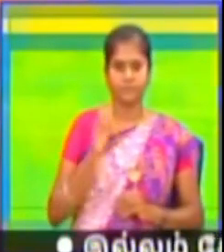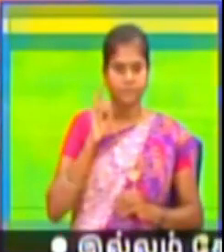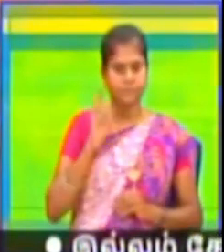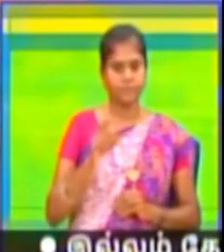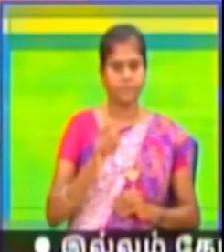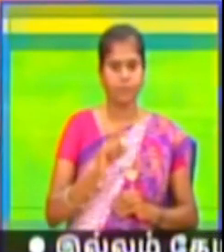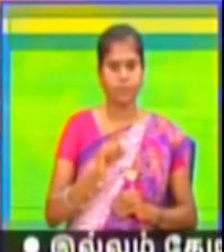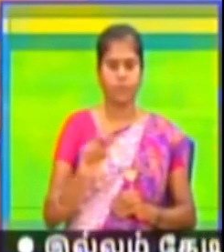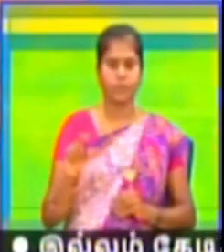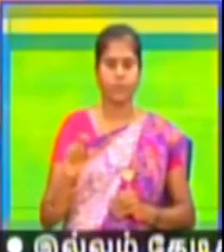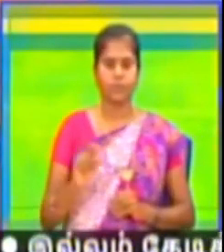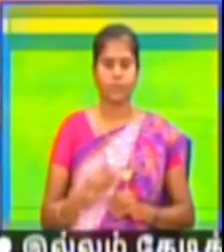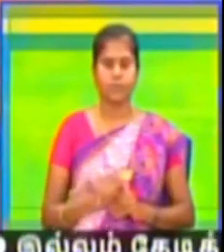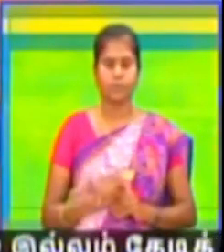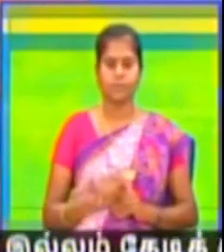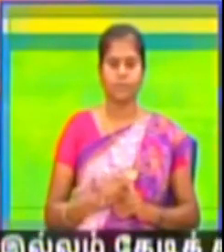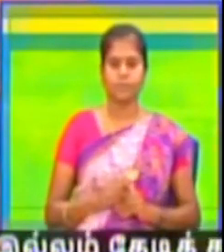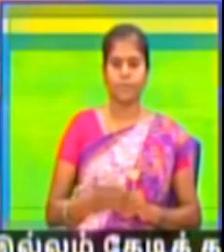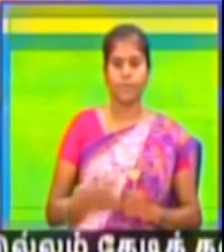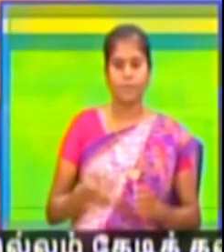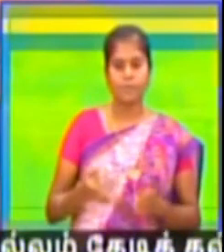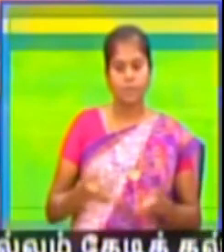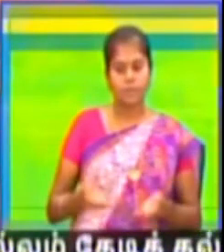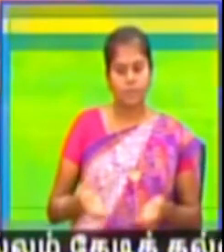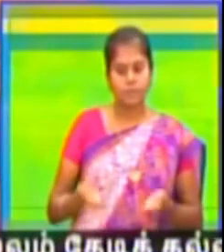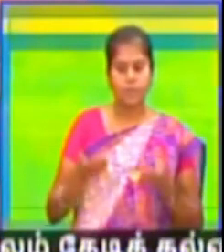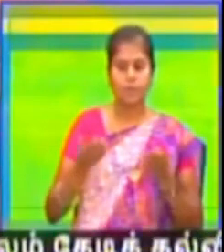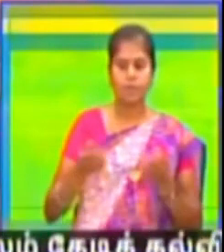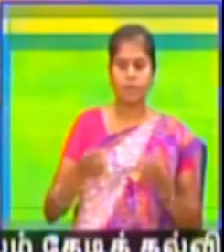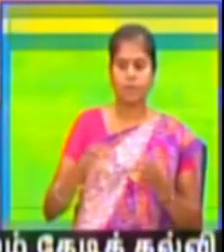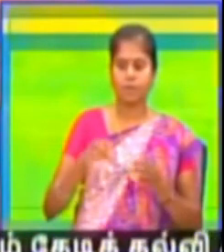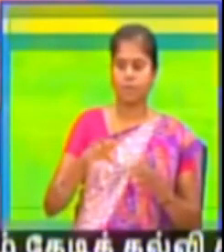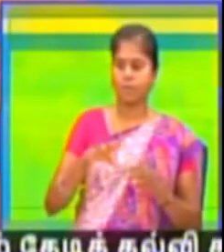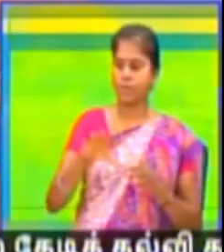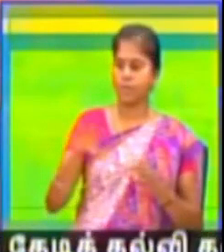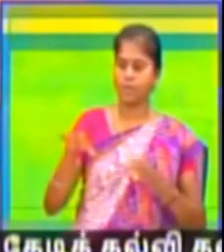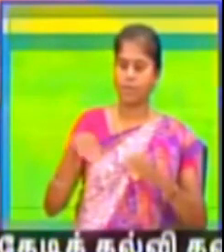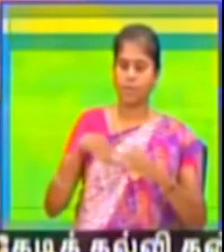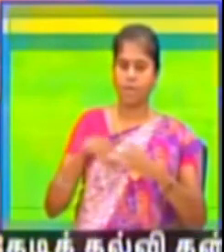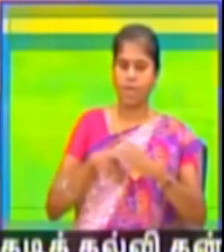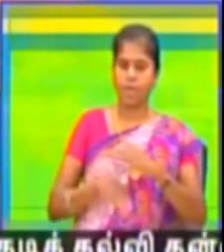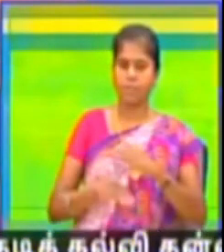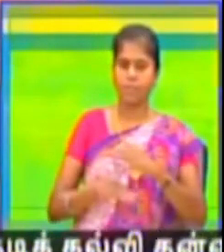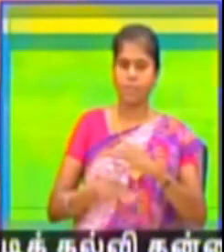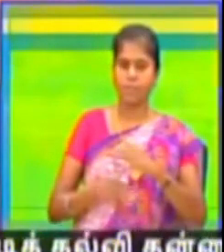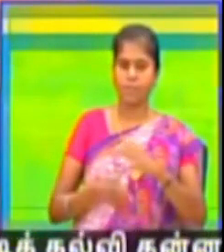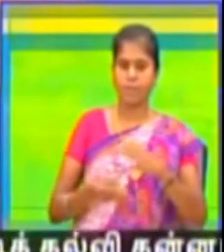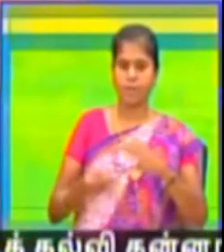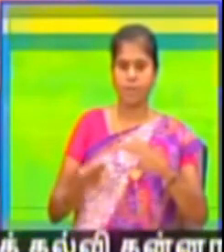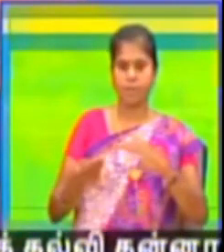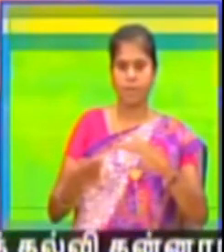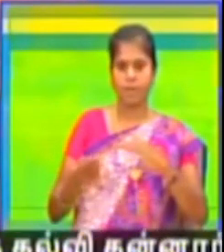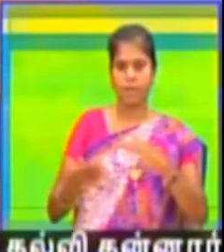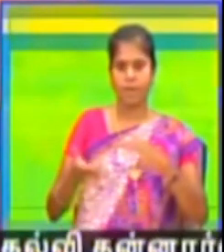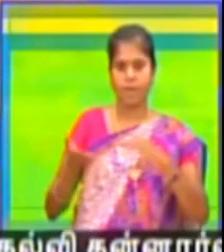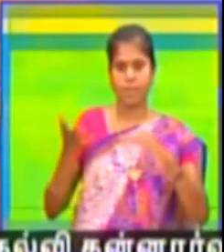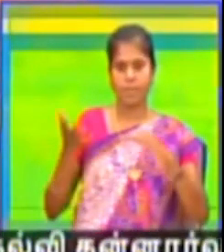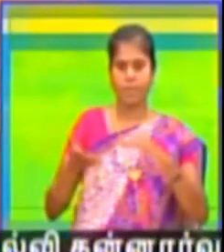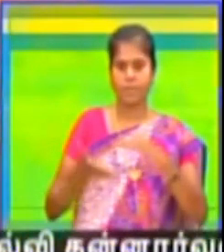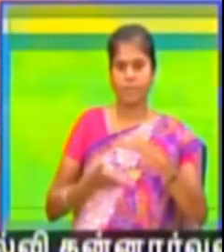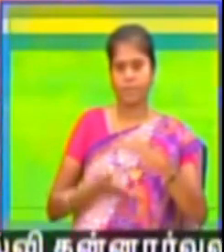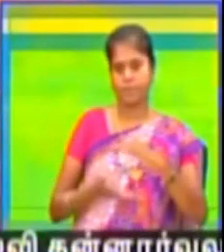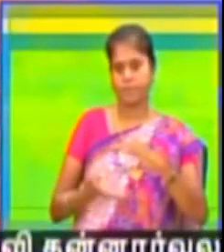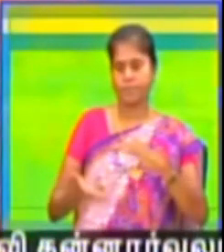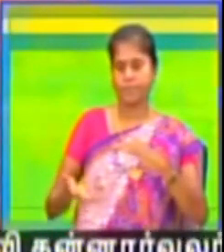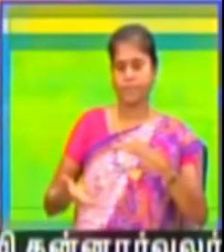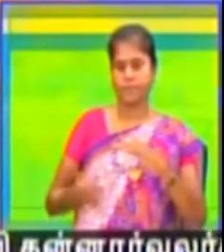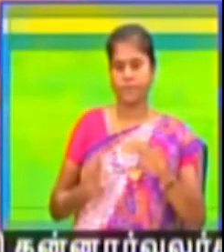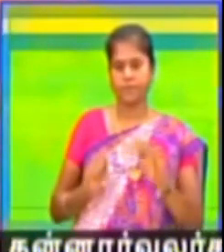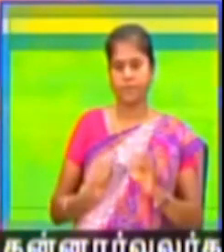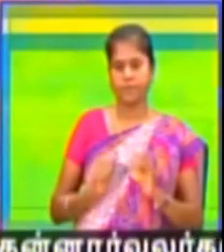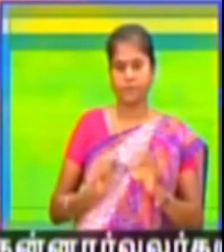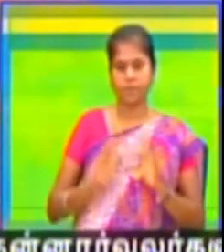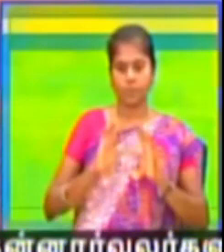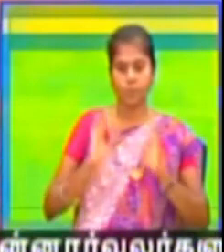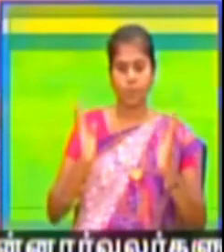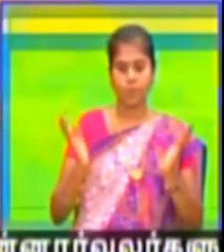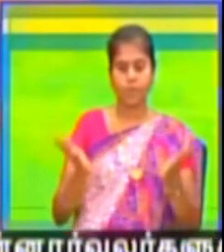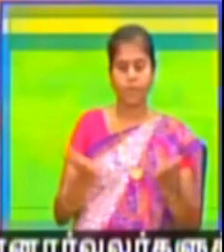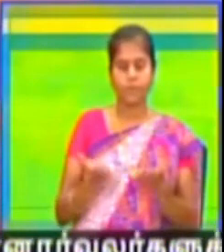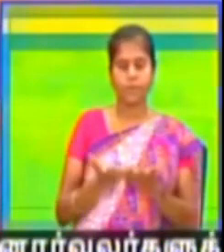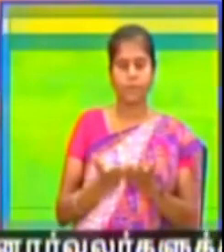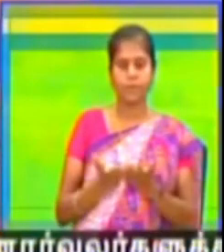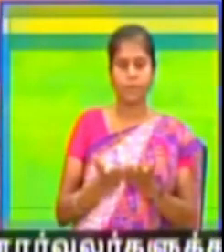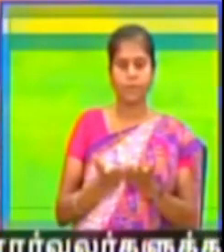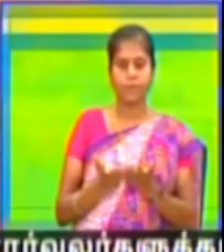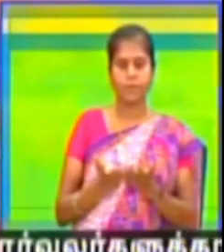இயல்பாகவே வளைகுடாக்கள் அமைந்து இது முக்கிய துறைமுகங்களாக செயல்படுவதனால இது உலகினுடைய மிகவும் முக்கியத்துவம்